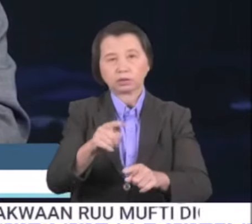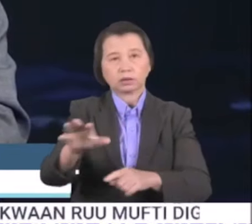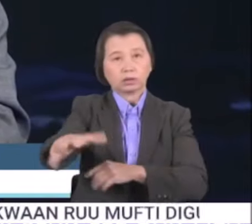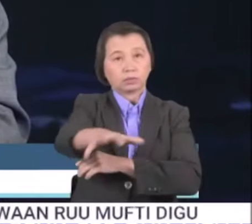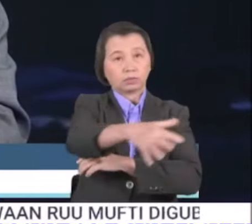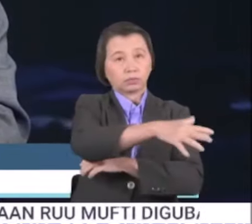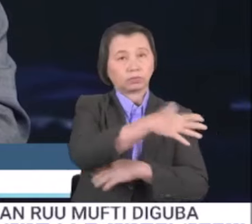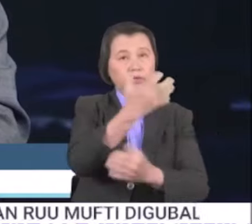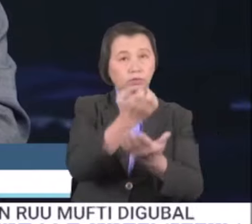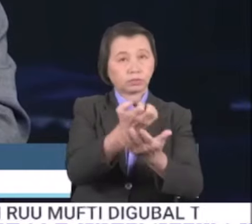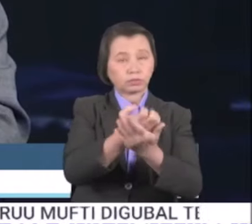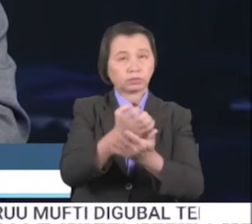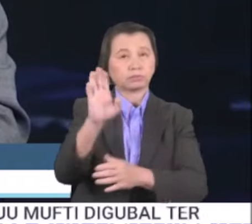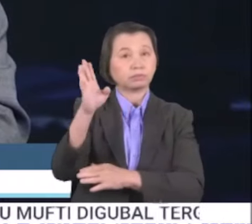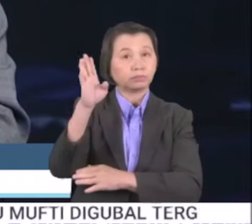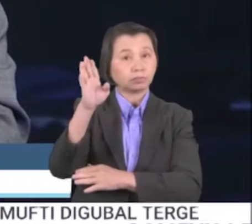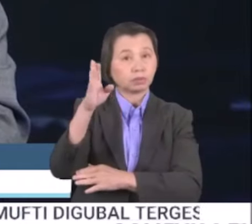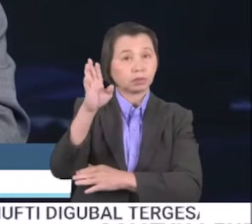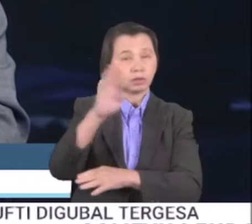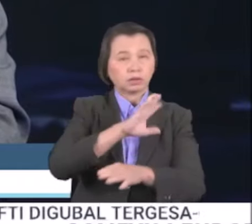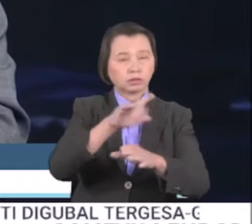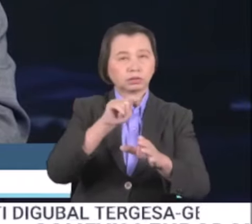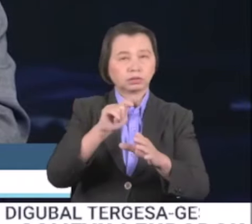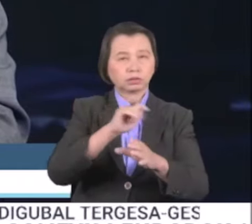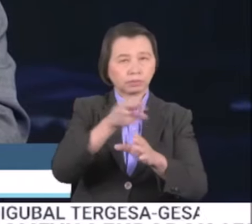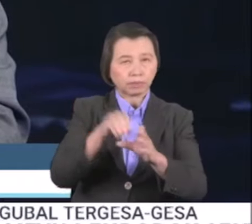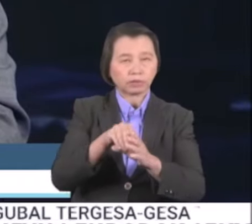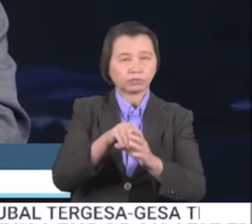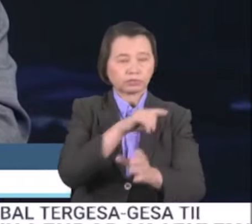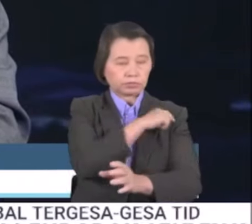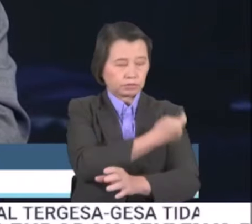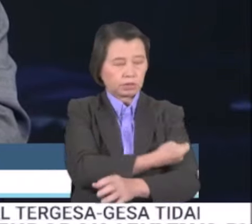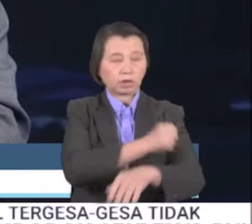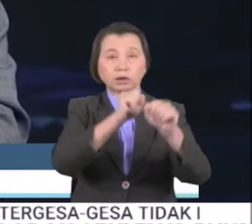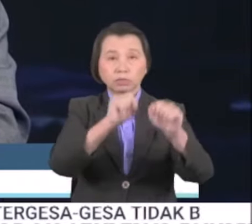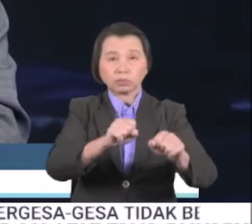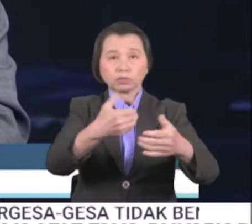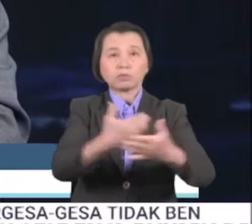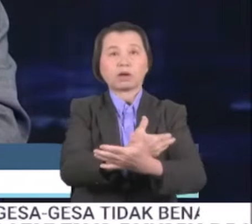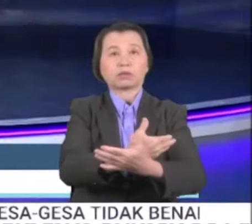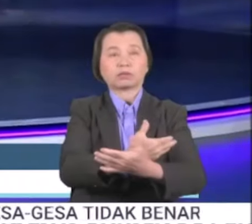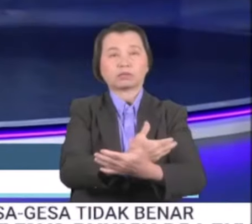blue economy ini, termasuk tenaga boleh baru. Baik. Kerana